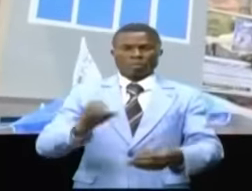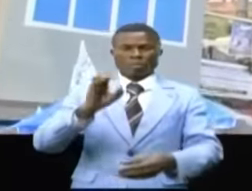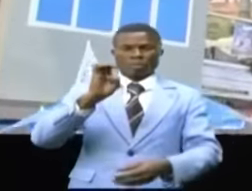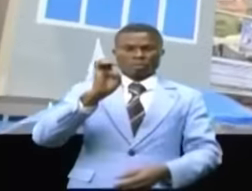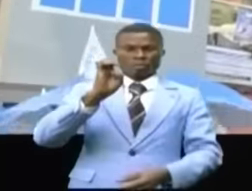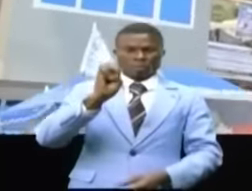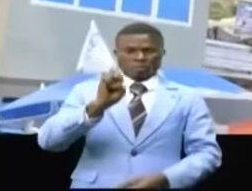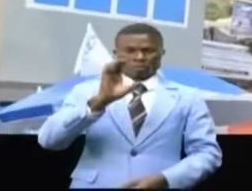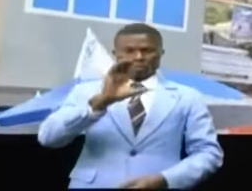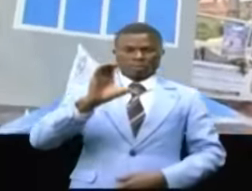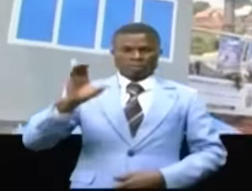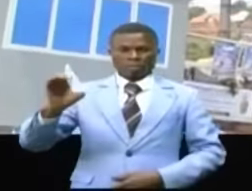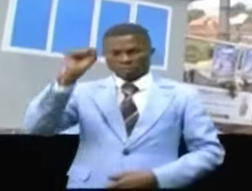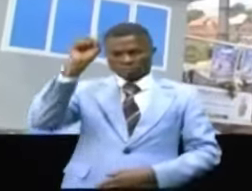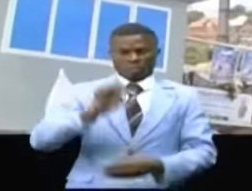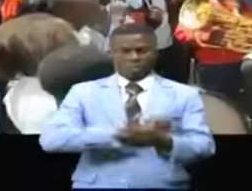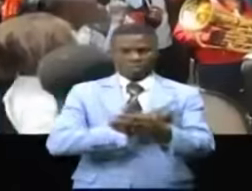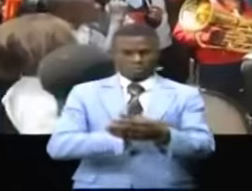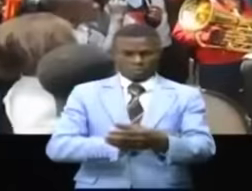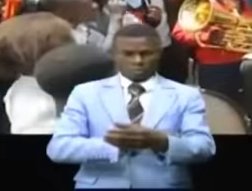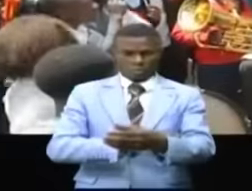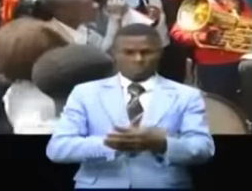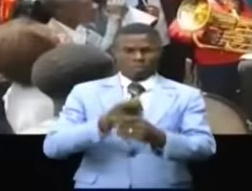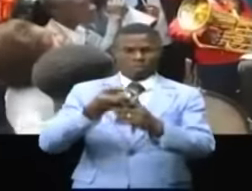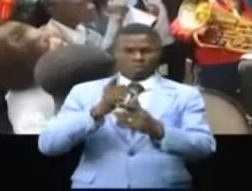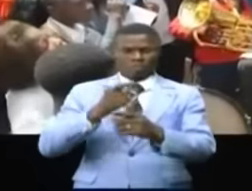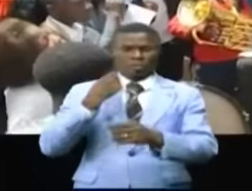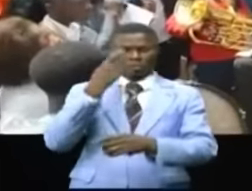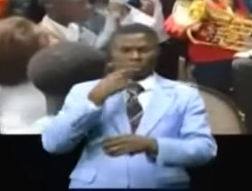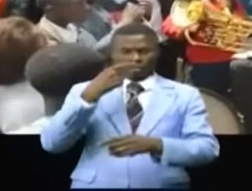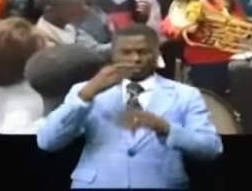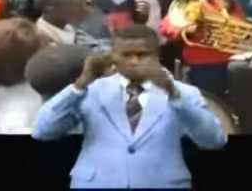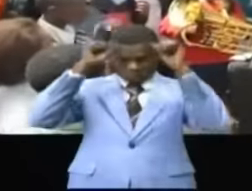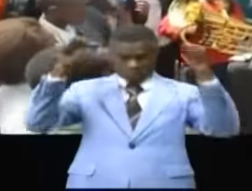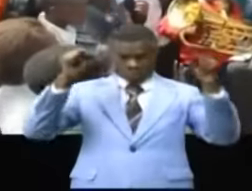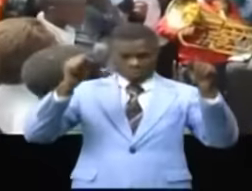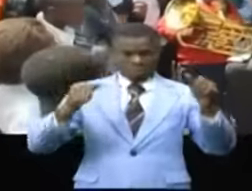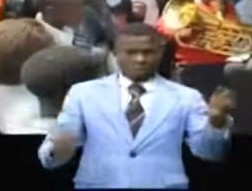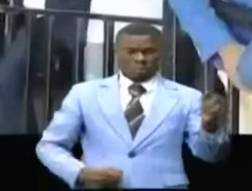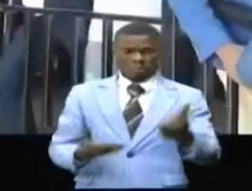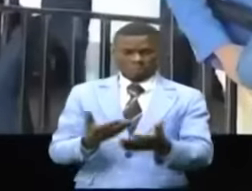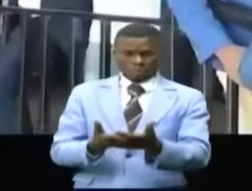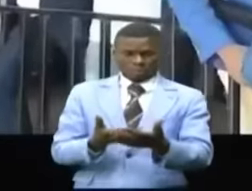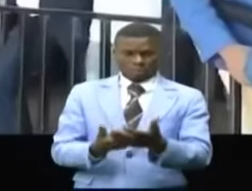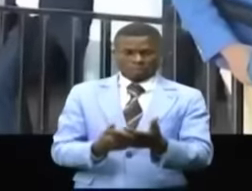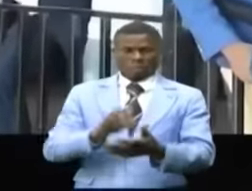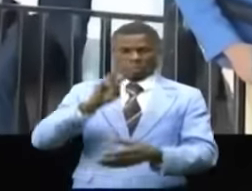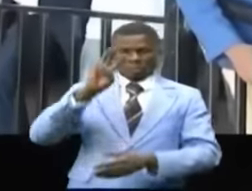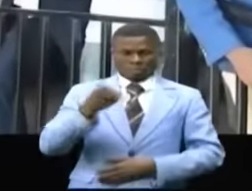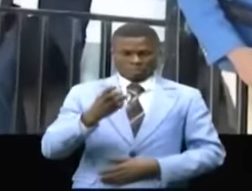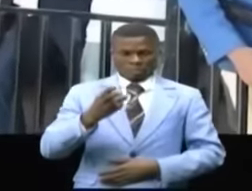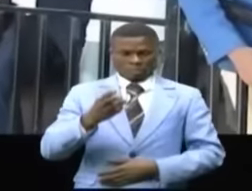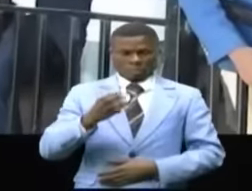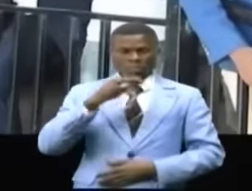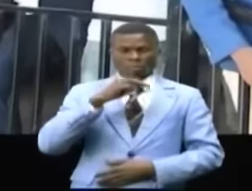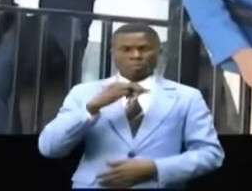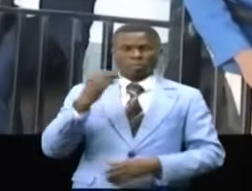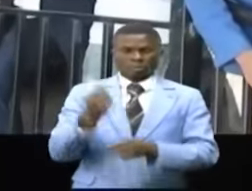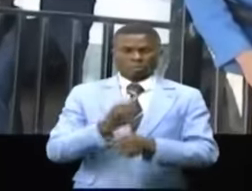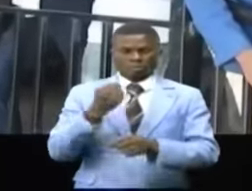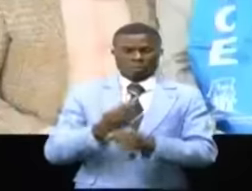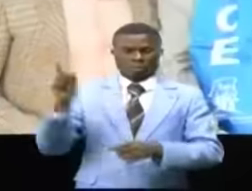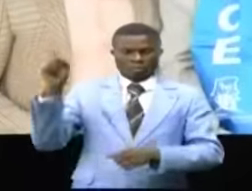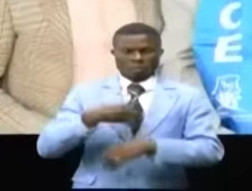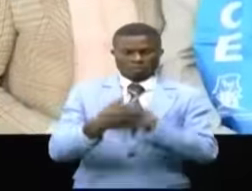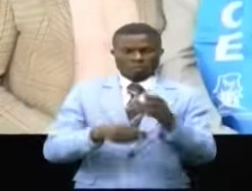Sud Kivu. Ça sera de la bouche du président Gangoura. La troisième mission,